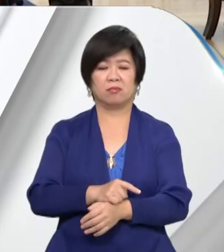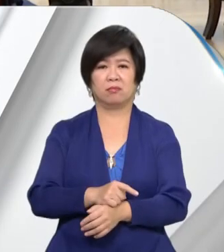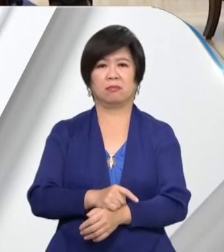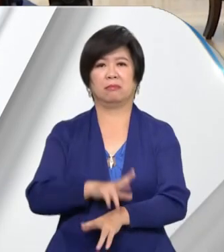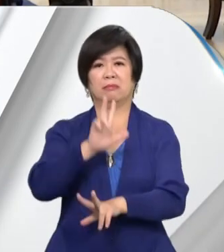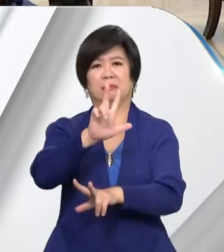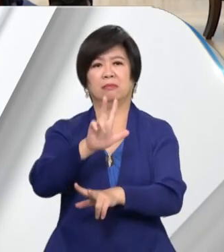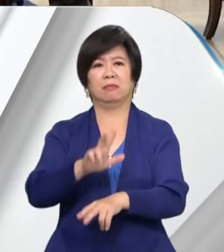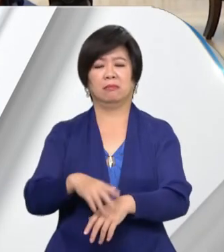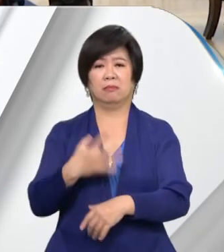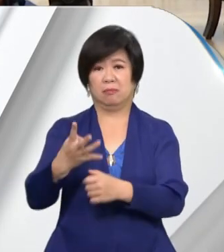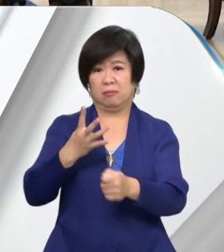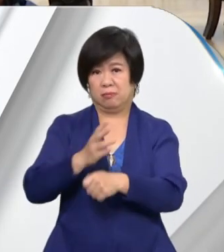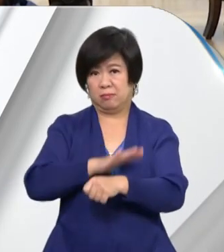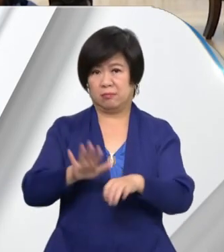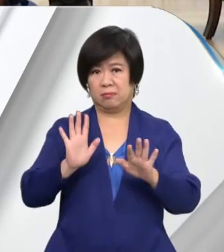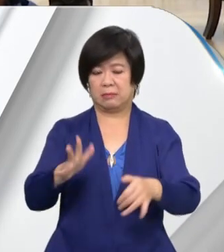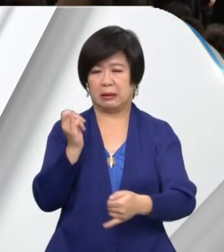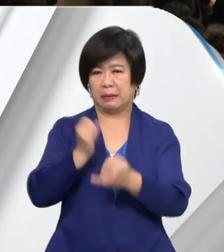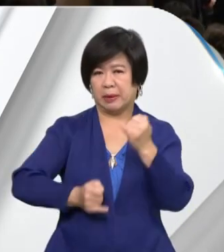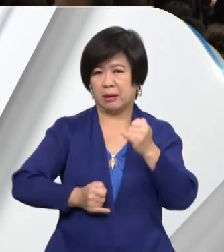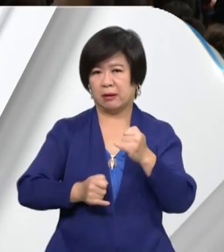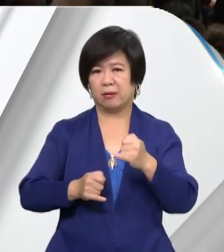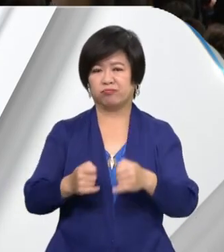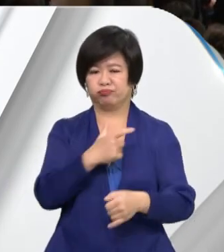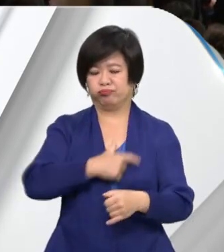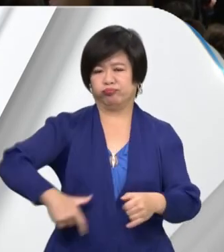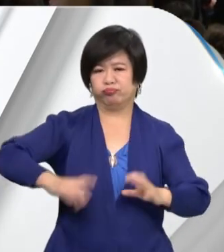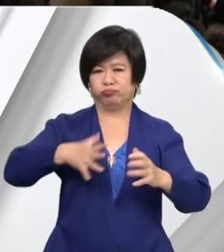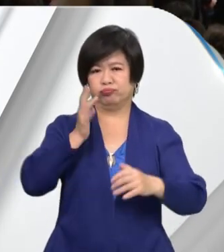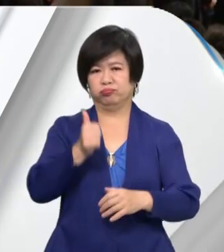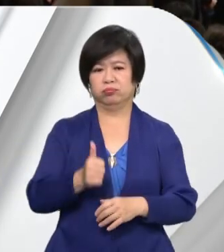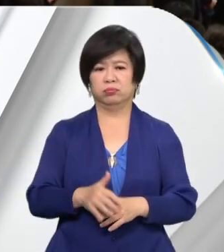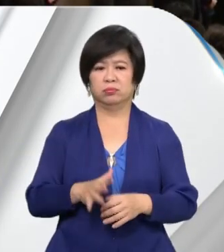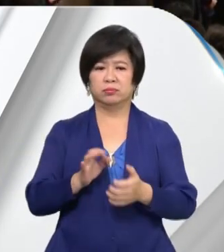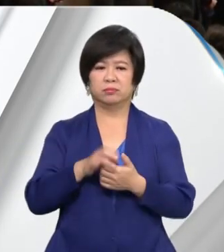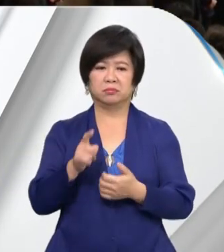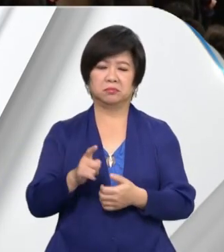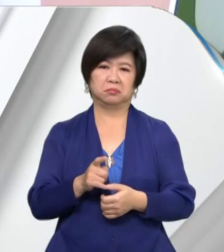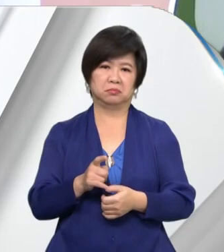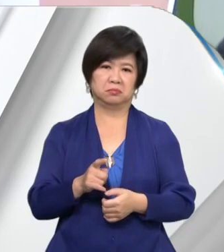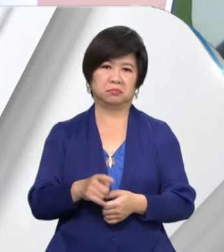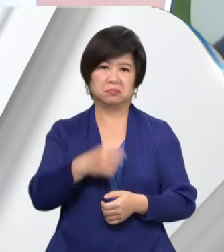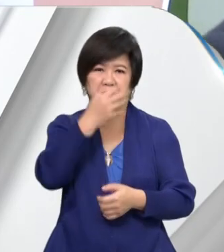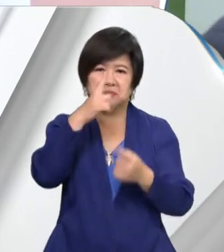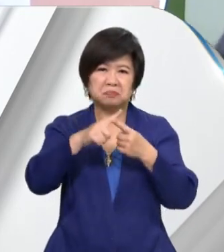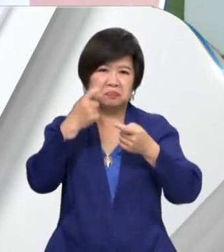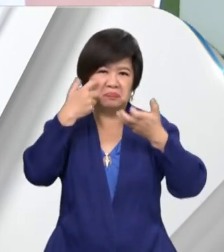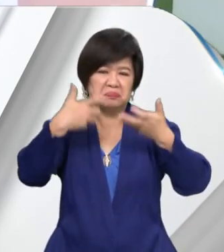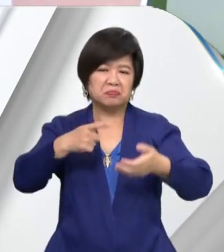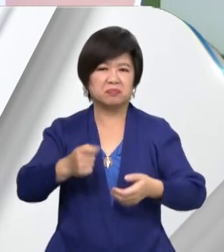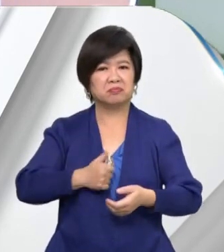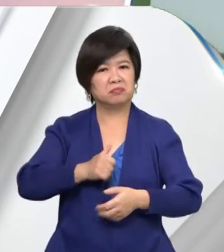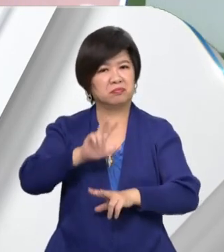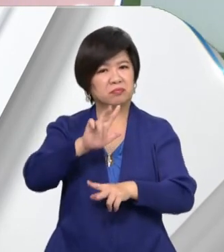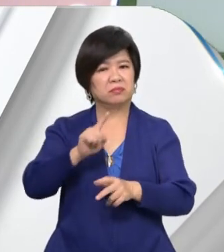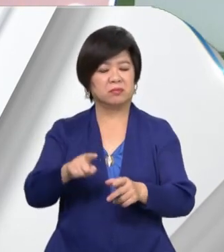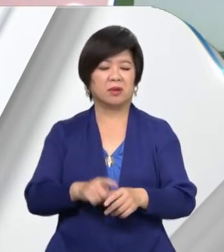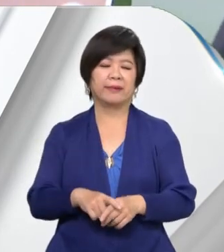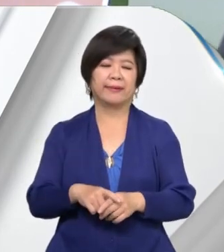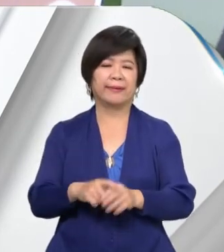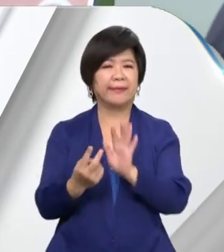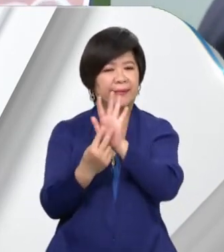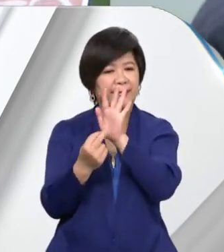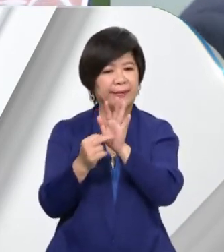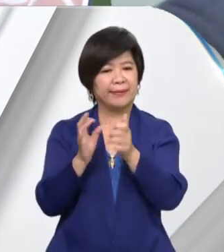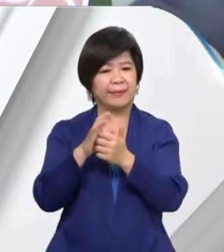满，不过今年又决定来参选总统。后生人充实界系信用嘅问题，黄国昌轻轻松松拨转起讲，